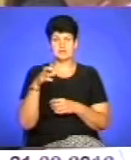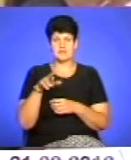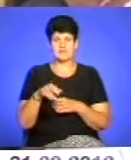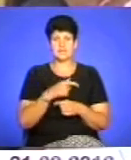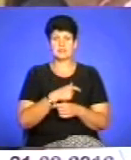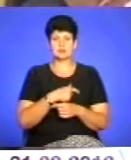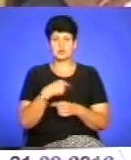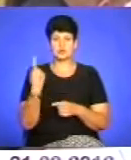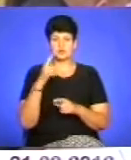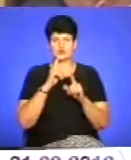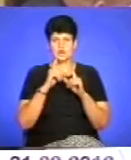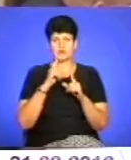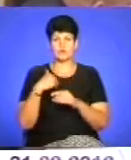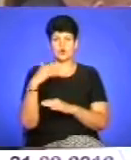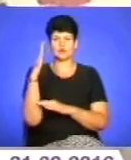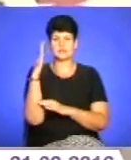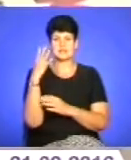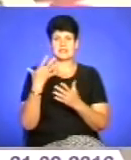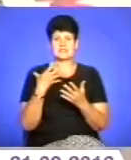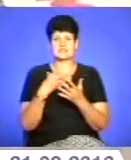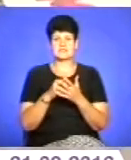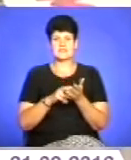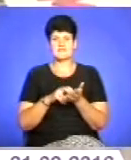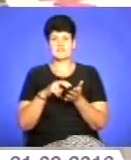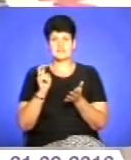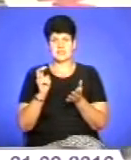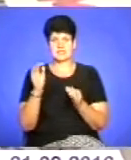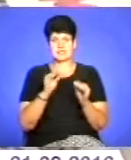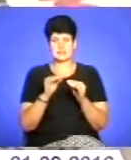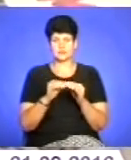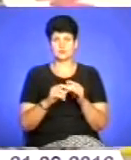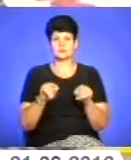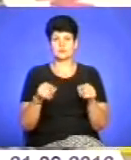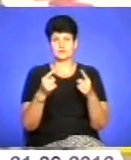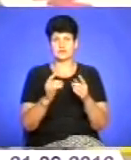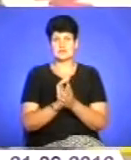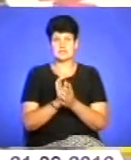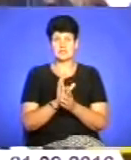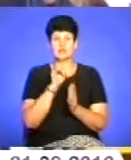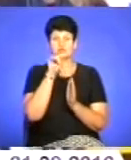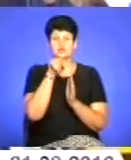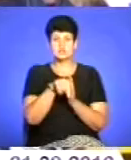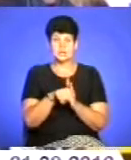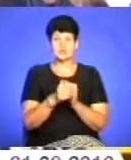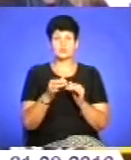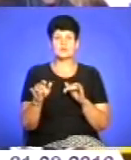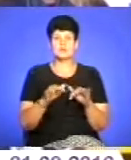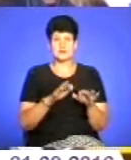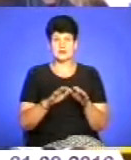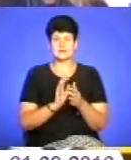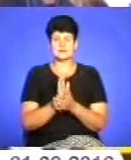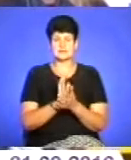депутати обласної ради проголосували за свій вихід із складу засновників газети. Відтак втручатись у діяльність видання, а тим